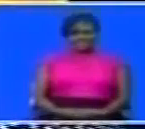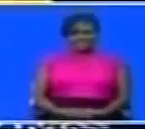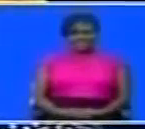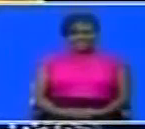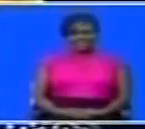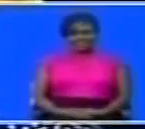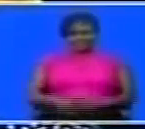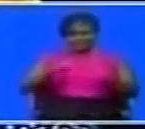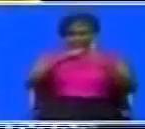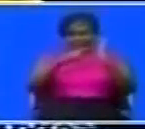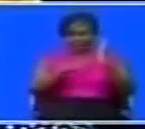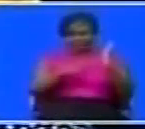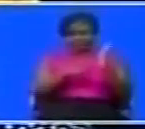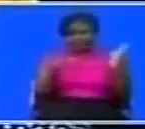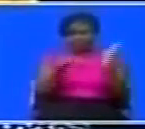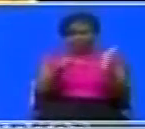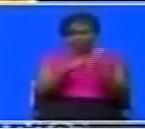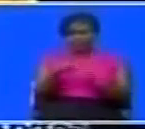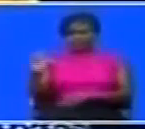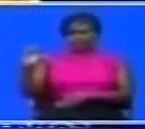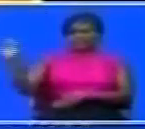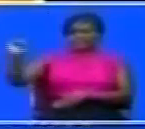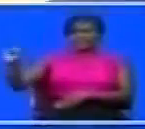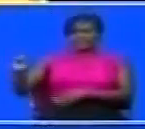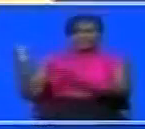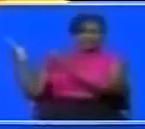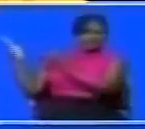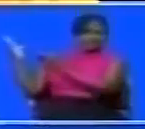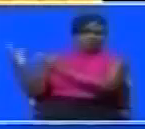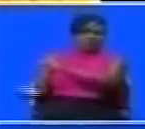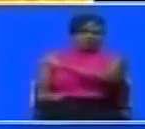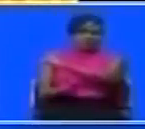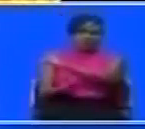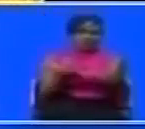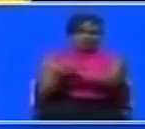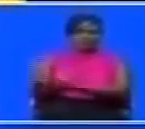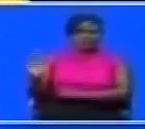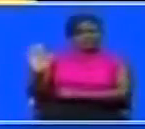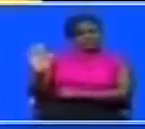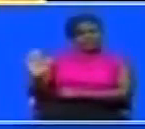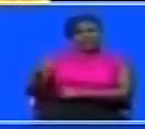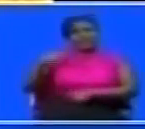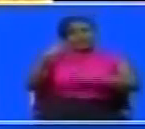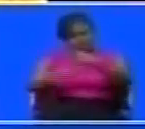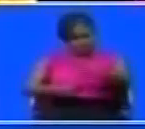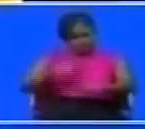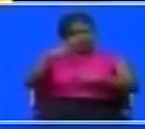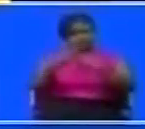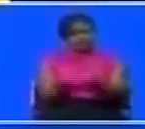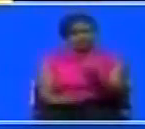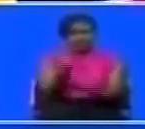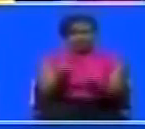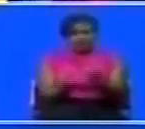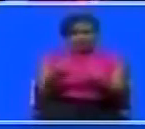Msururu wa masaibu ya waziri ugatuzi Anne Waiguru kuhusiana na madai ya ufisadi katika wizara yake unazidi kuchacha,